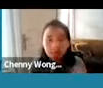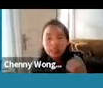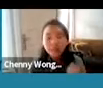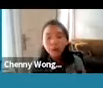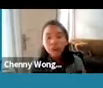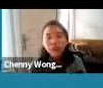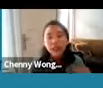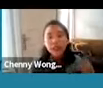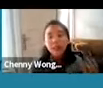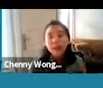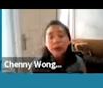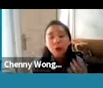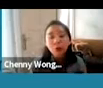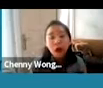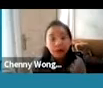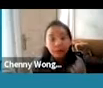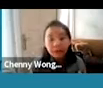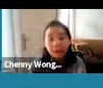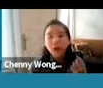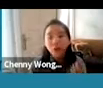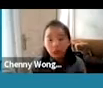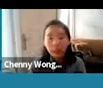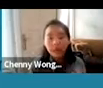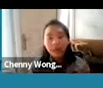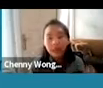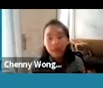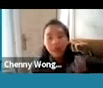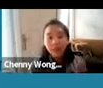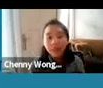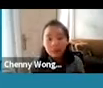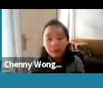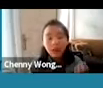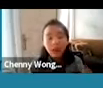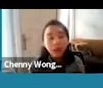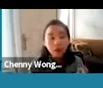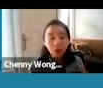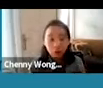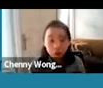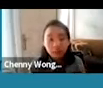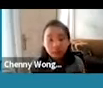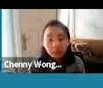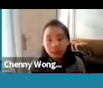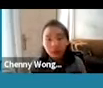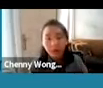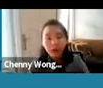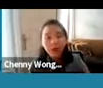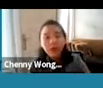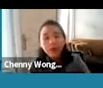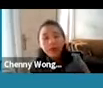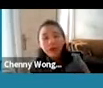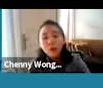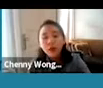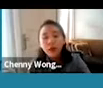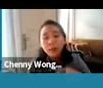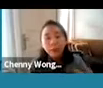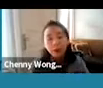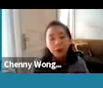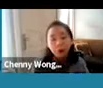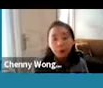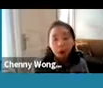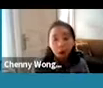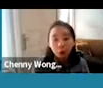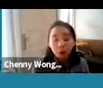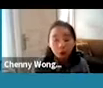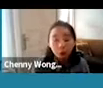fdj stadia tapi juga tidak tercapainya pengurangan emisi aktual yang saat ini menjadi perhatian atau konsen kita bersama dan yang kedua adalah